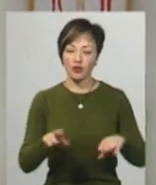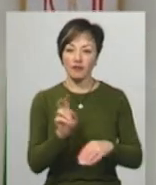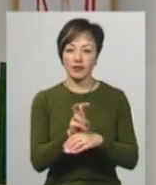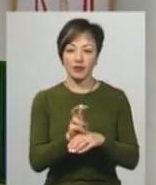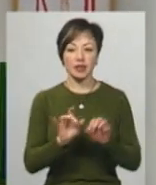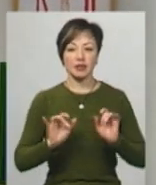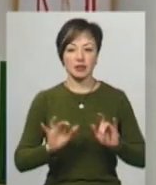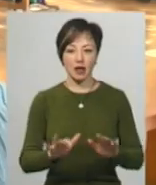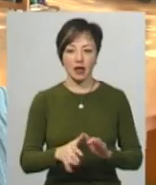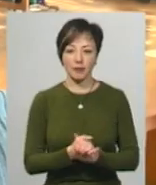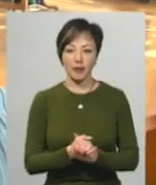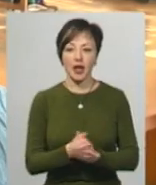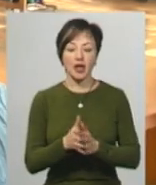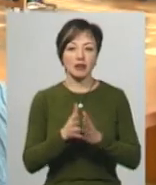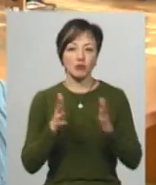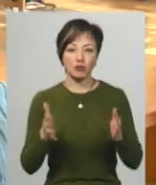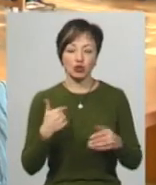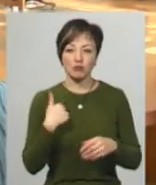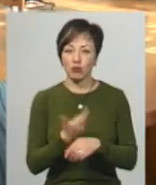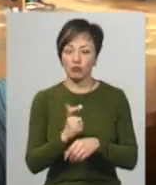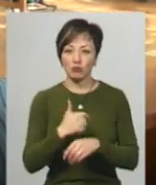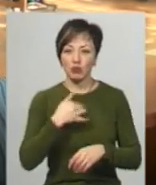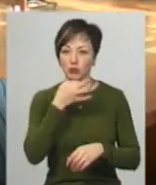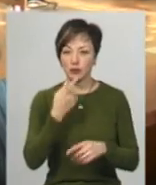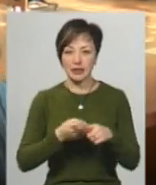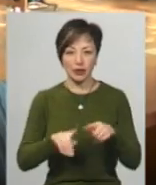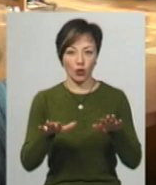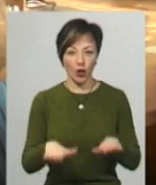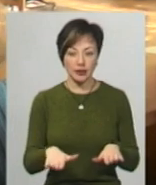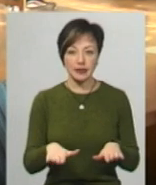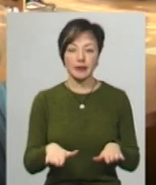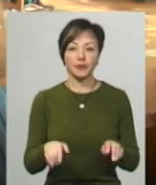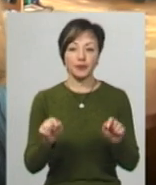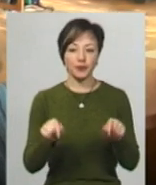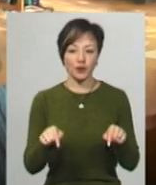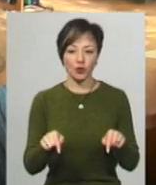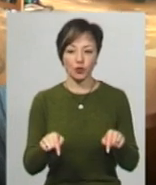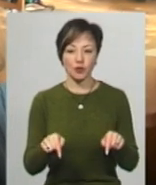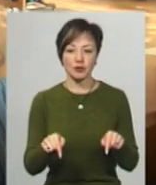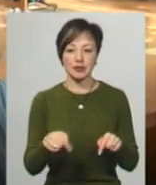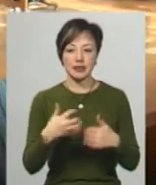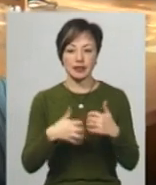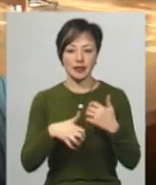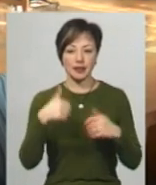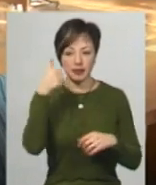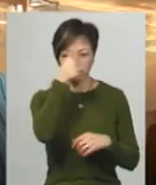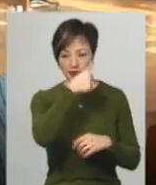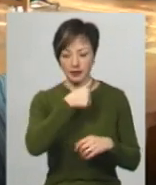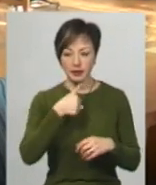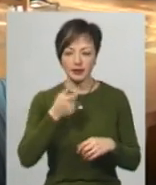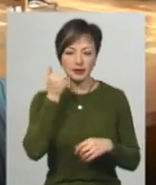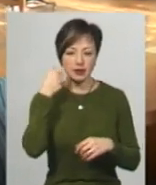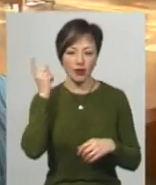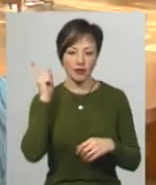відвідати захід. Найбільше сподобалася саме ця локація, тому що тут в середні віки, вся ця